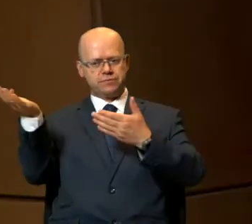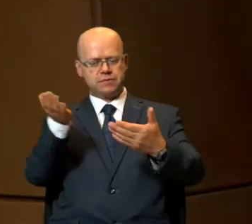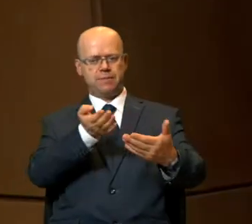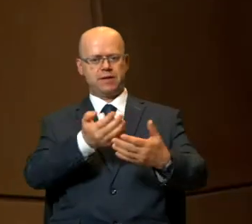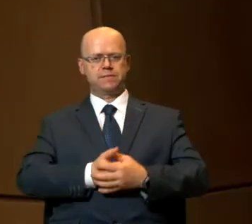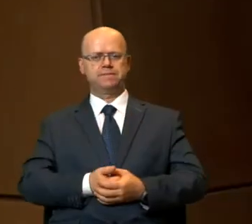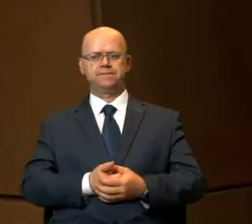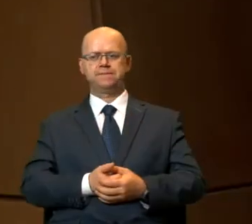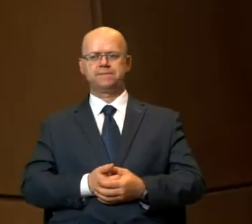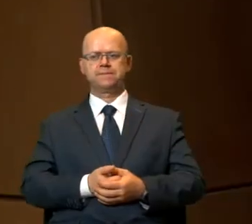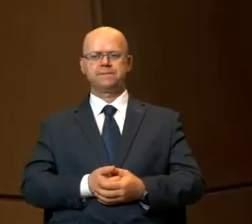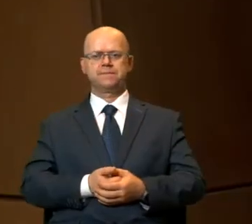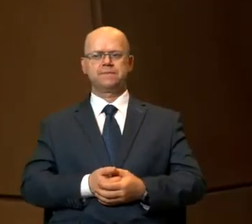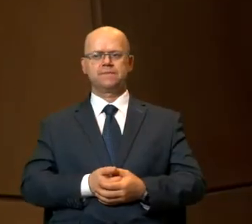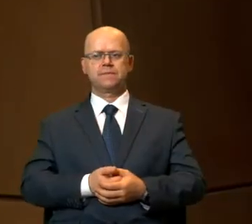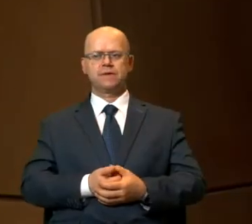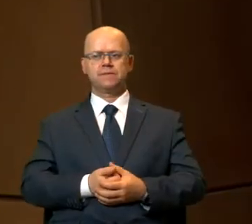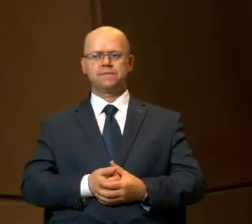witam.